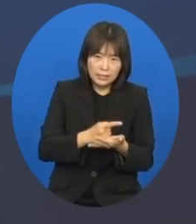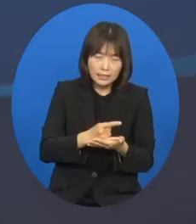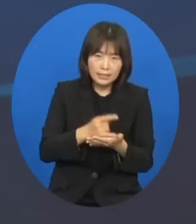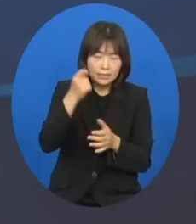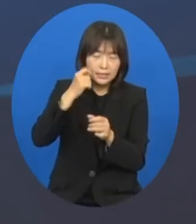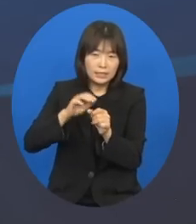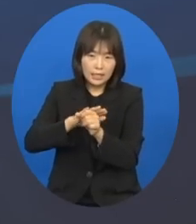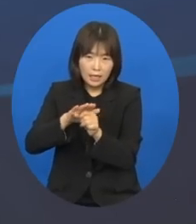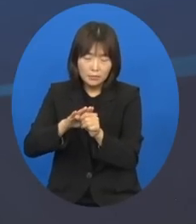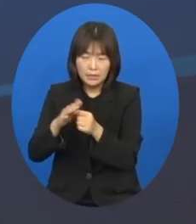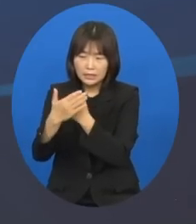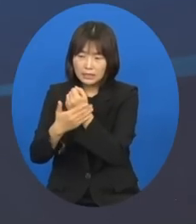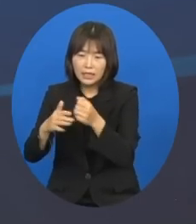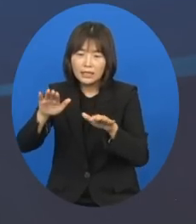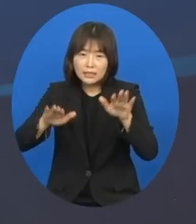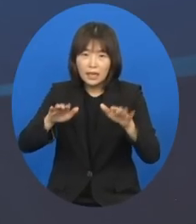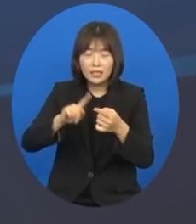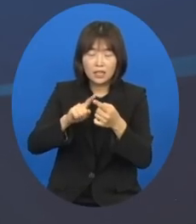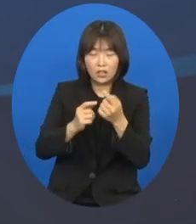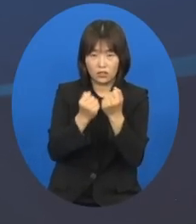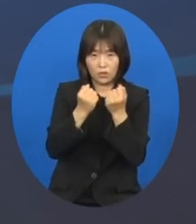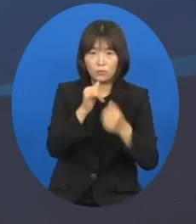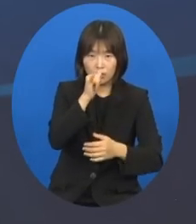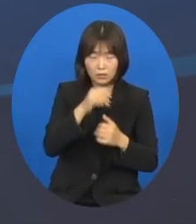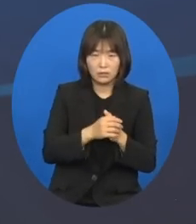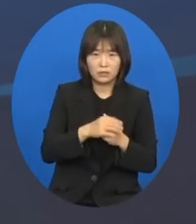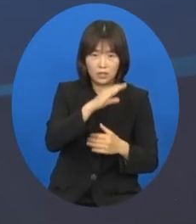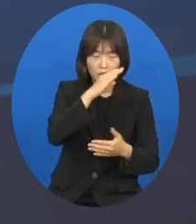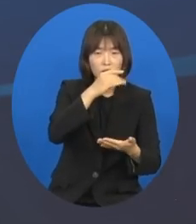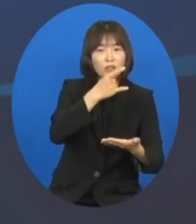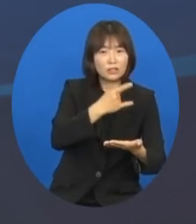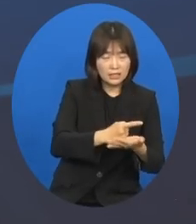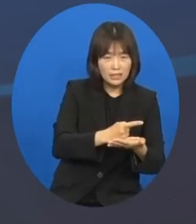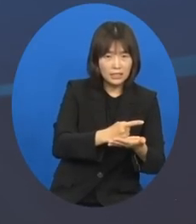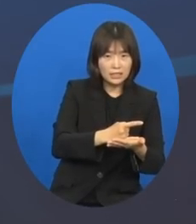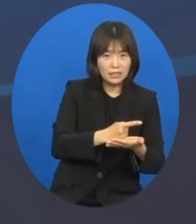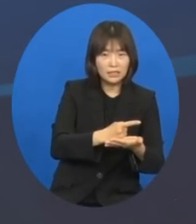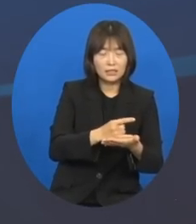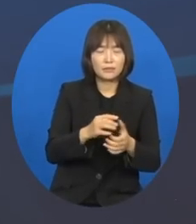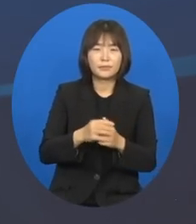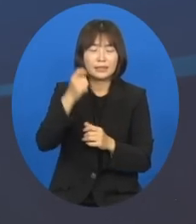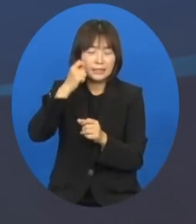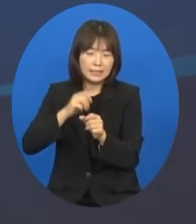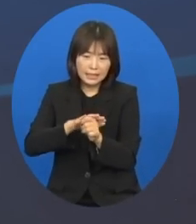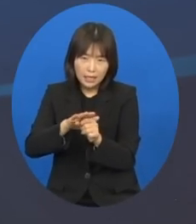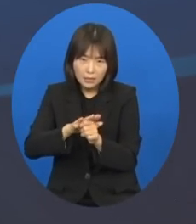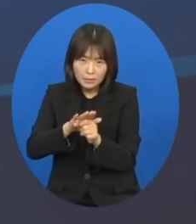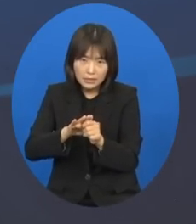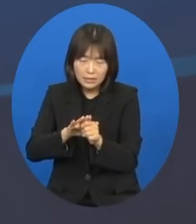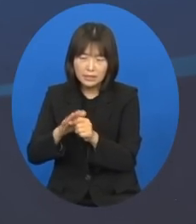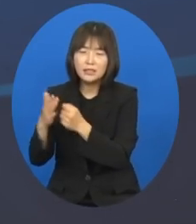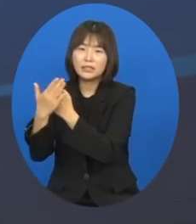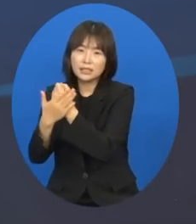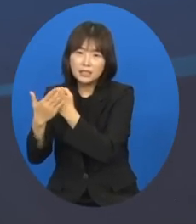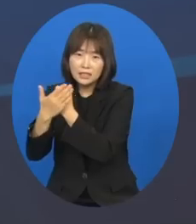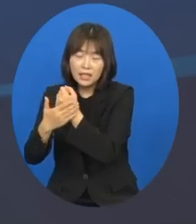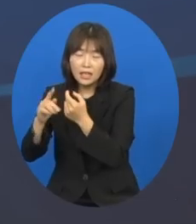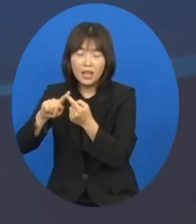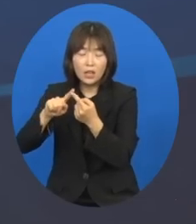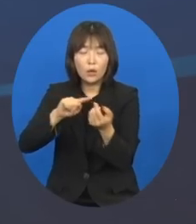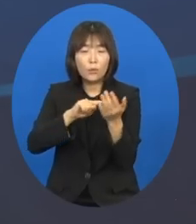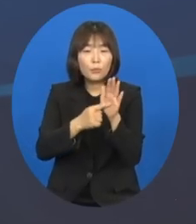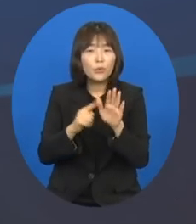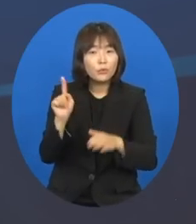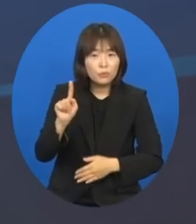설명합니다 정이 저스티스 자비 mercy 은혜 그레이스를 어떻게 표현을 하고